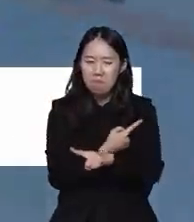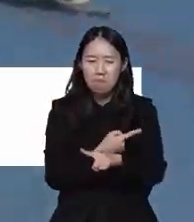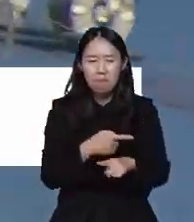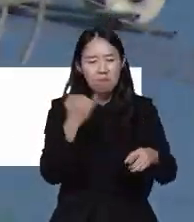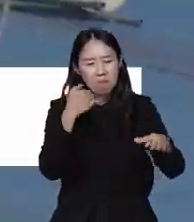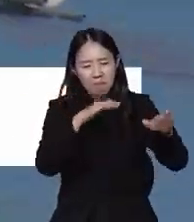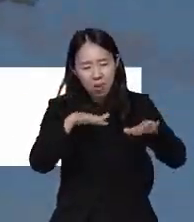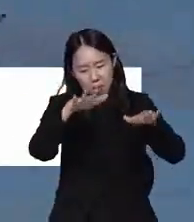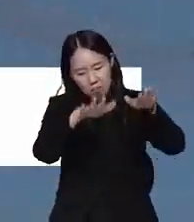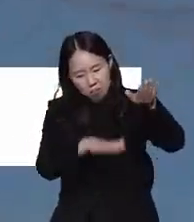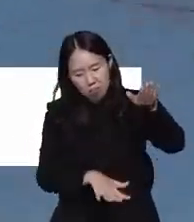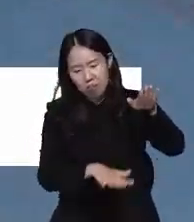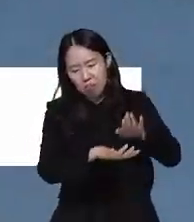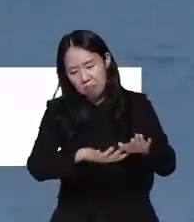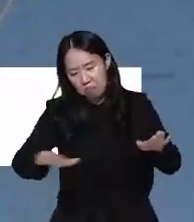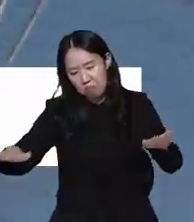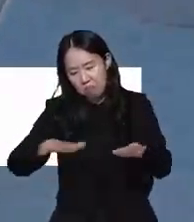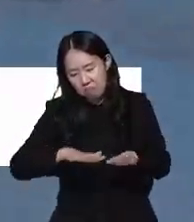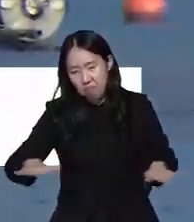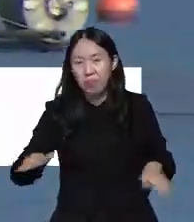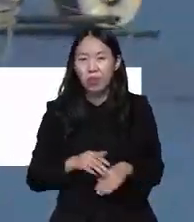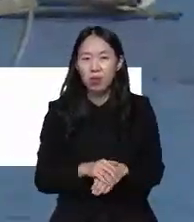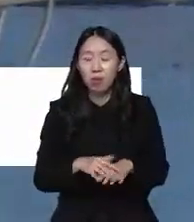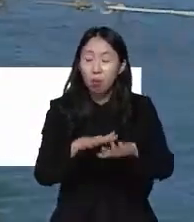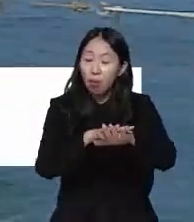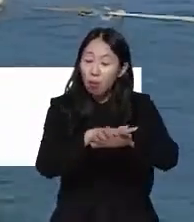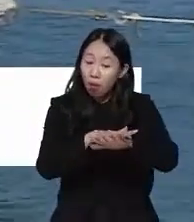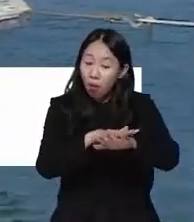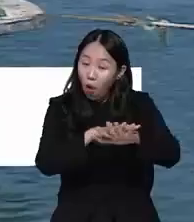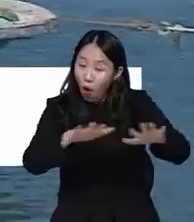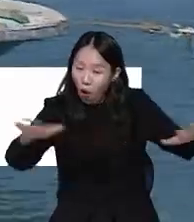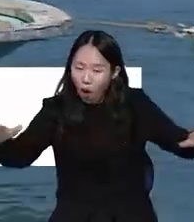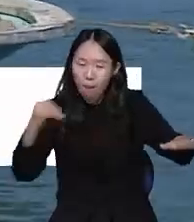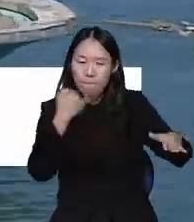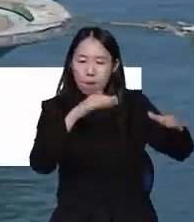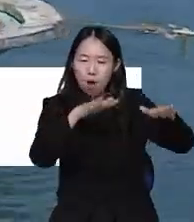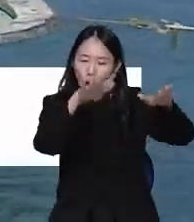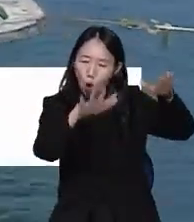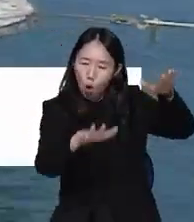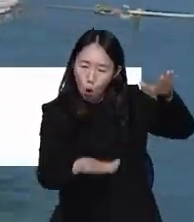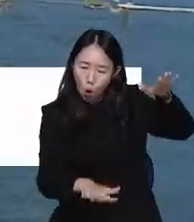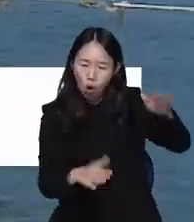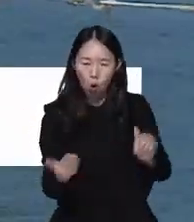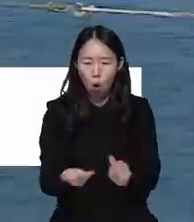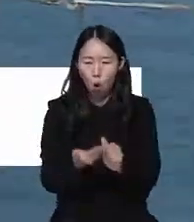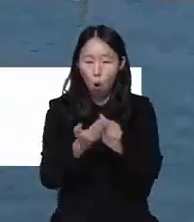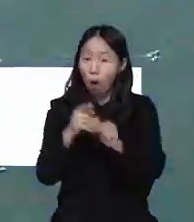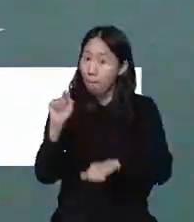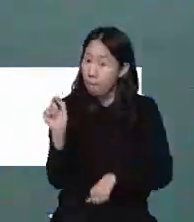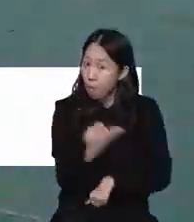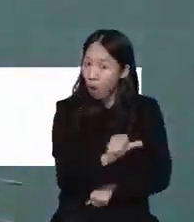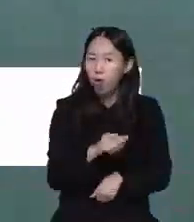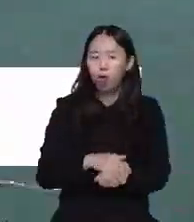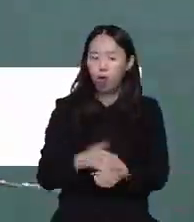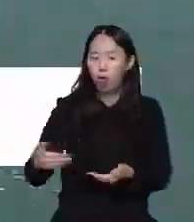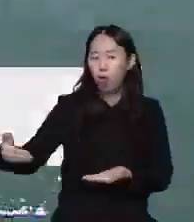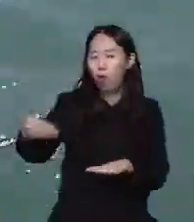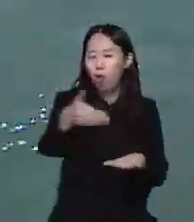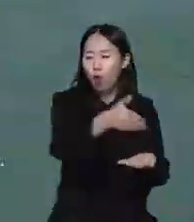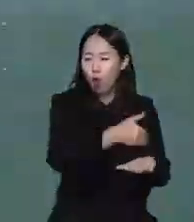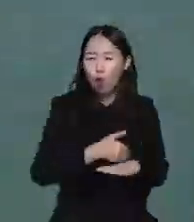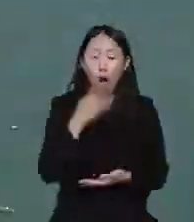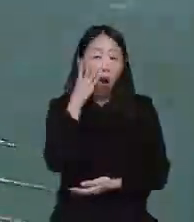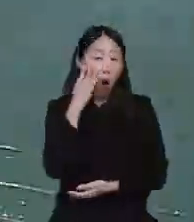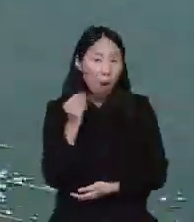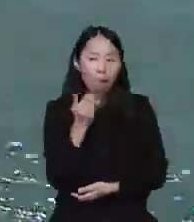있습니다. 부유식은 김밭이 바닷속에 계속 잠겨 있어 김의 성장 속도가 빠르고 그만큼 수확량이 많습니다.